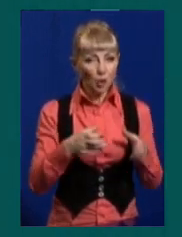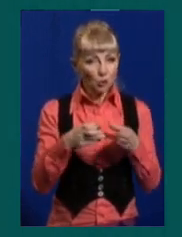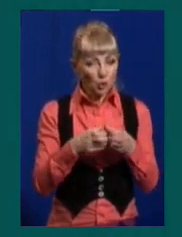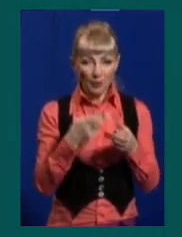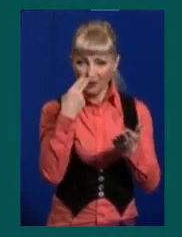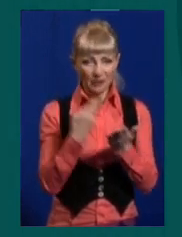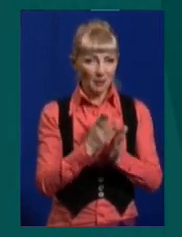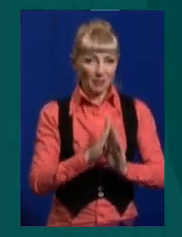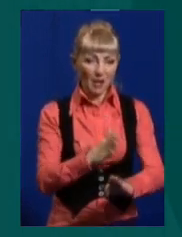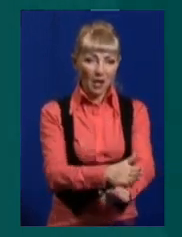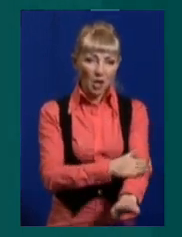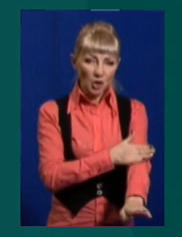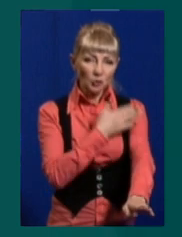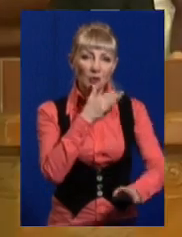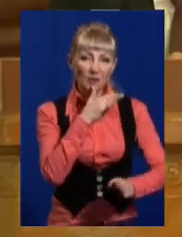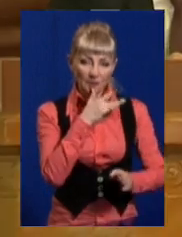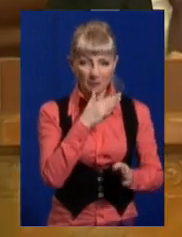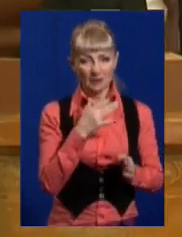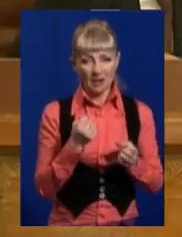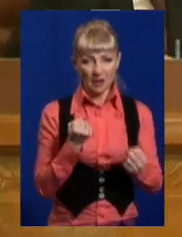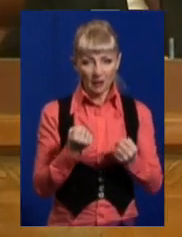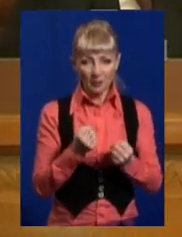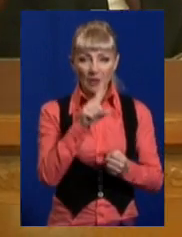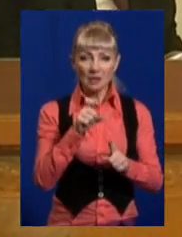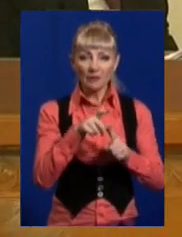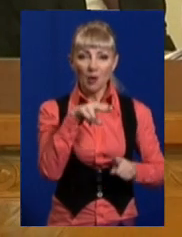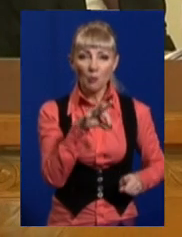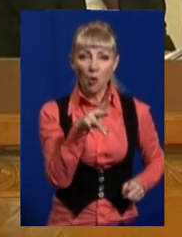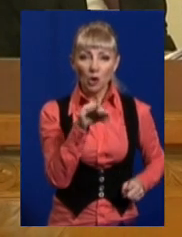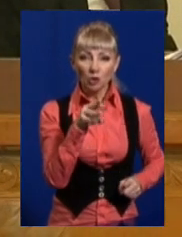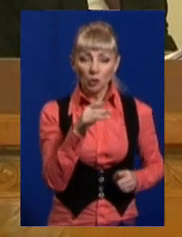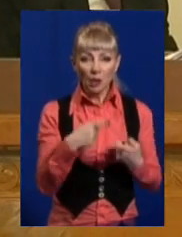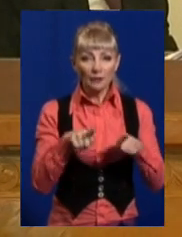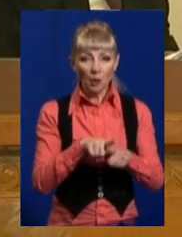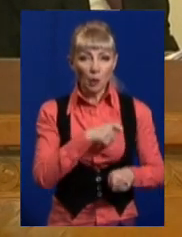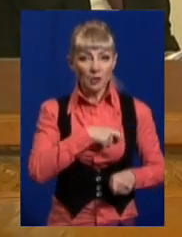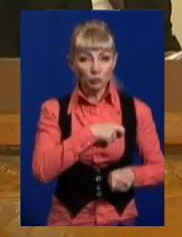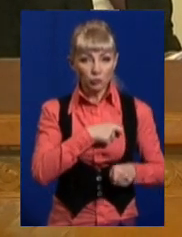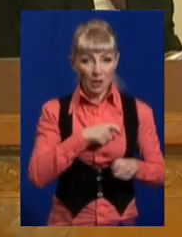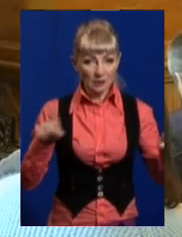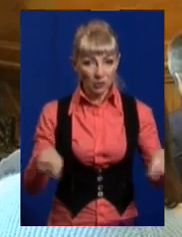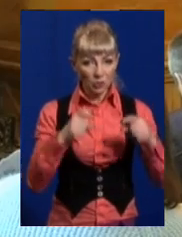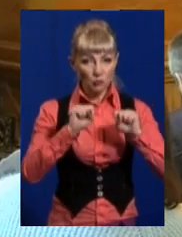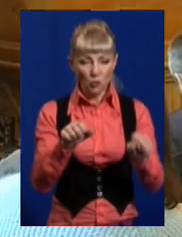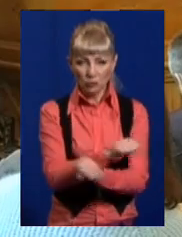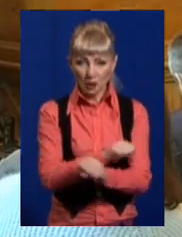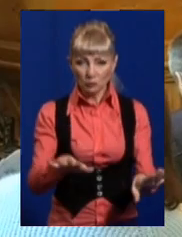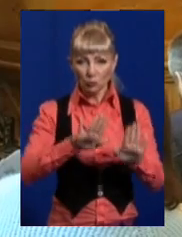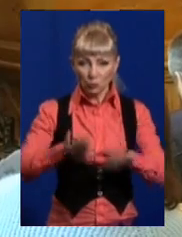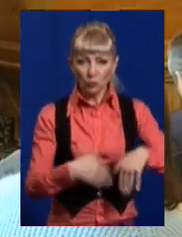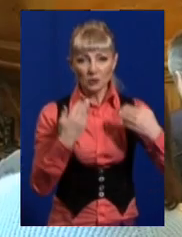показник довгострокової міцності. За словами політолога, подібне депутатське утворення можуть розпустити після виборів.